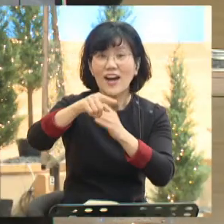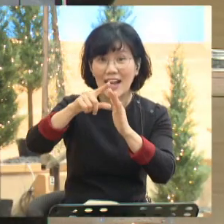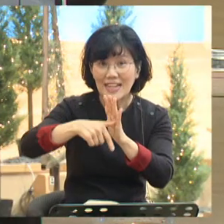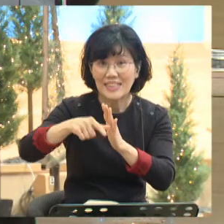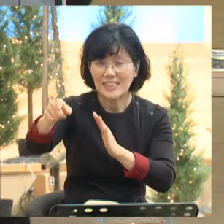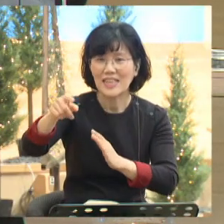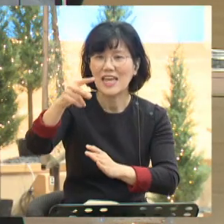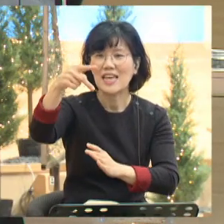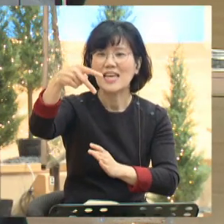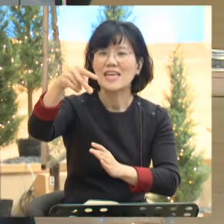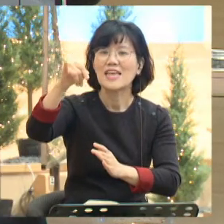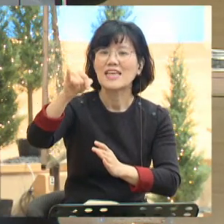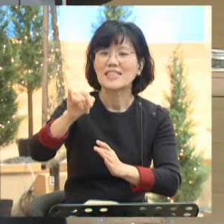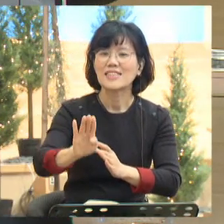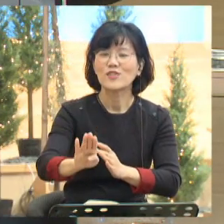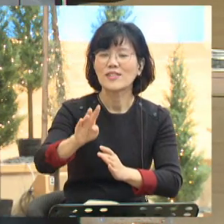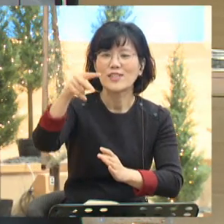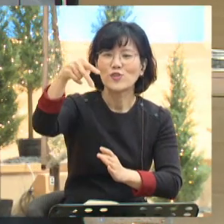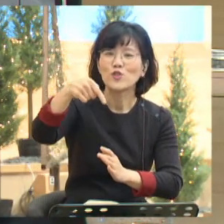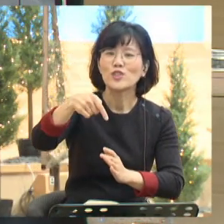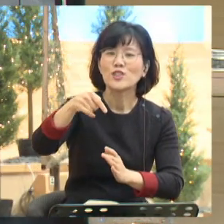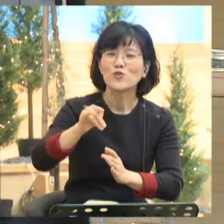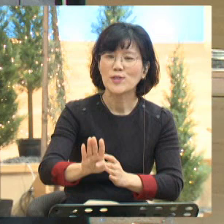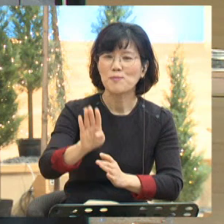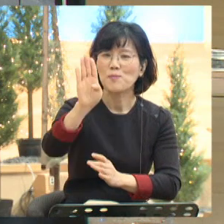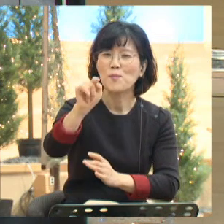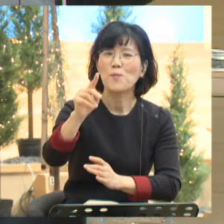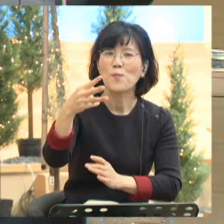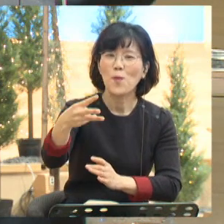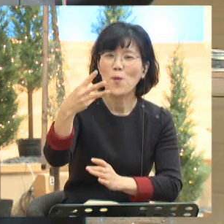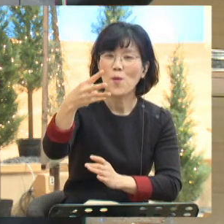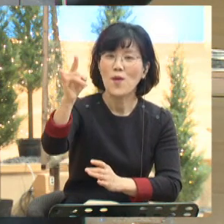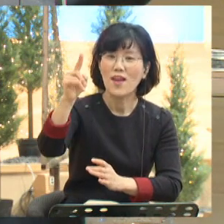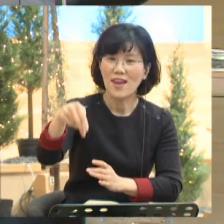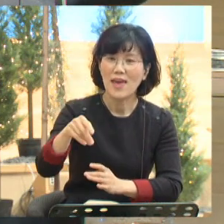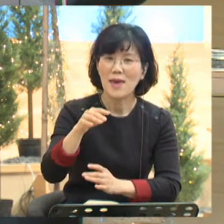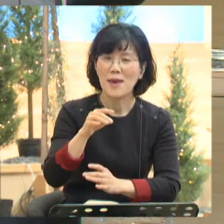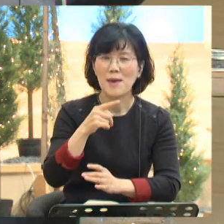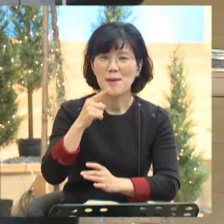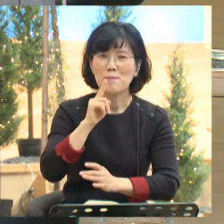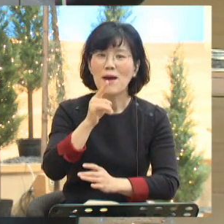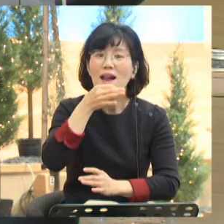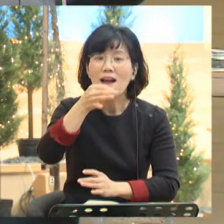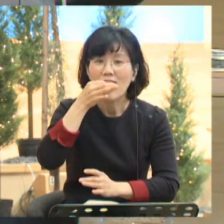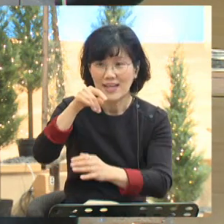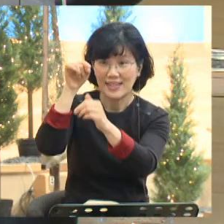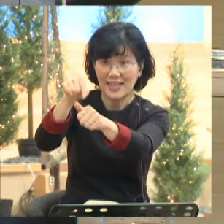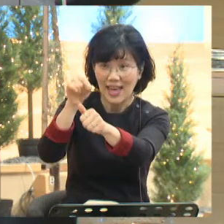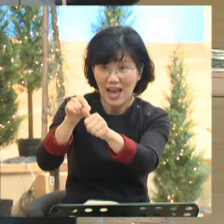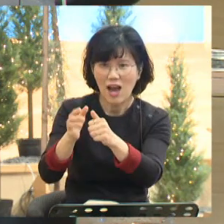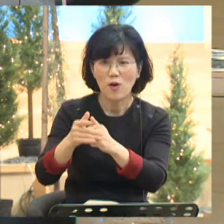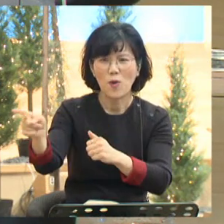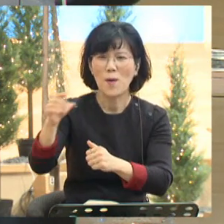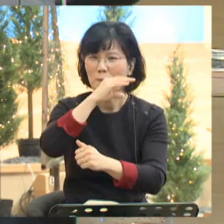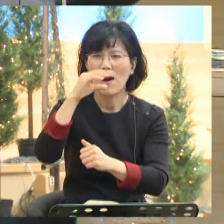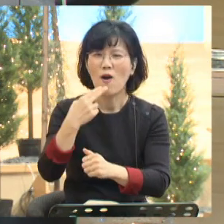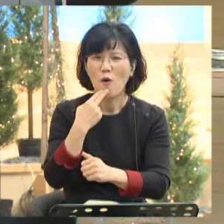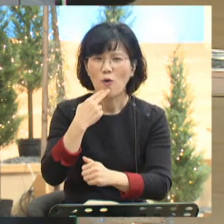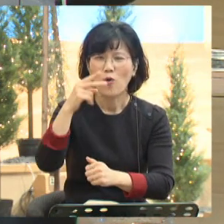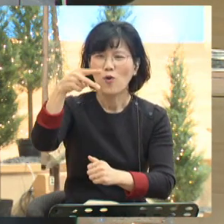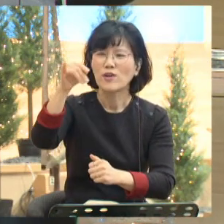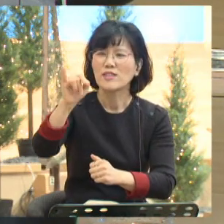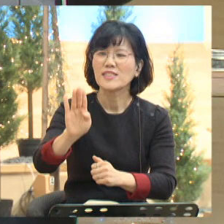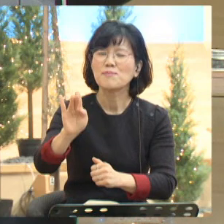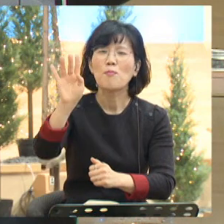자보 3 이런 상황이 내 그 얘기를 쉽 번뇌라고 발음 하여 에브라임 사람이 그렇게 바로 말하지 못하고 10분